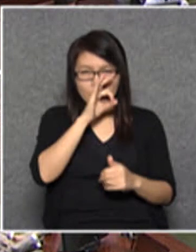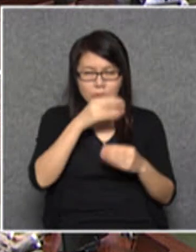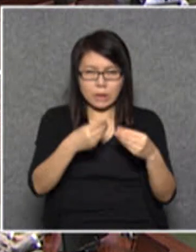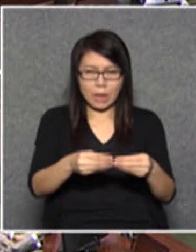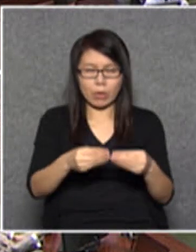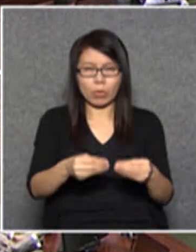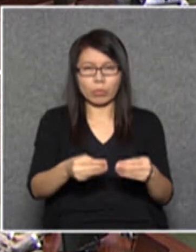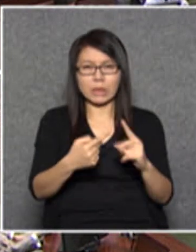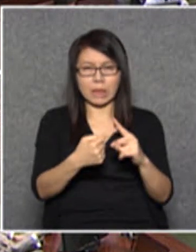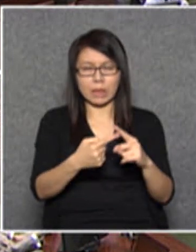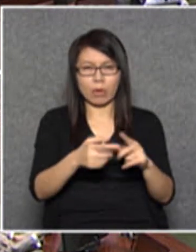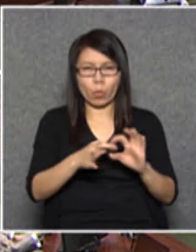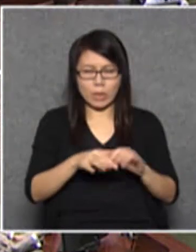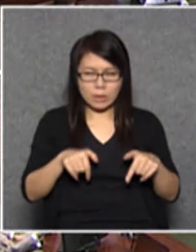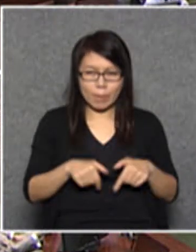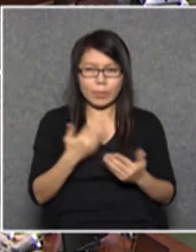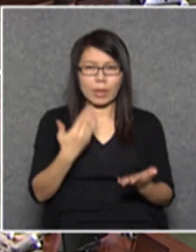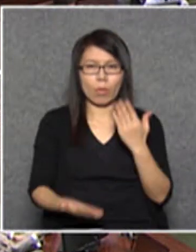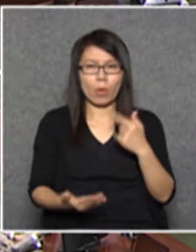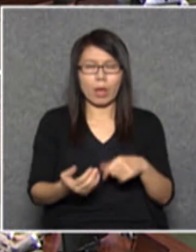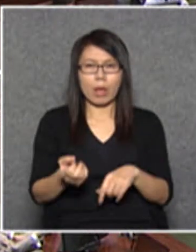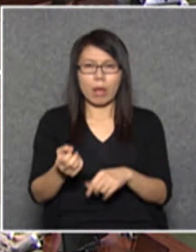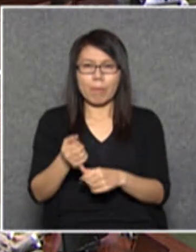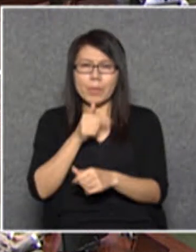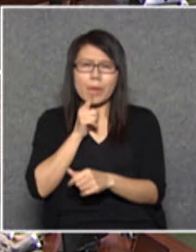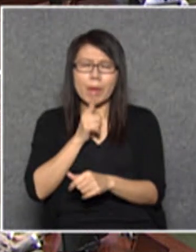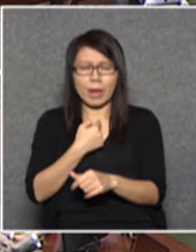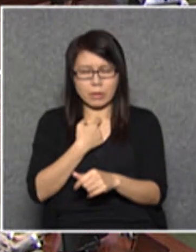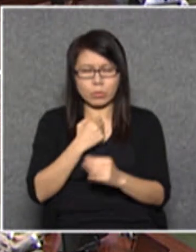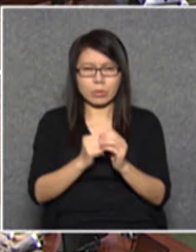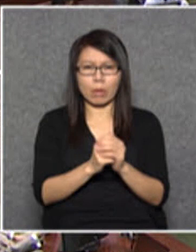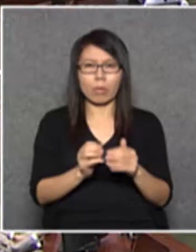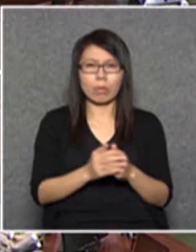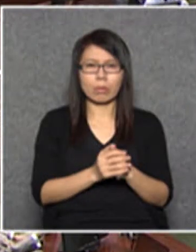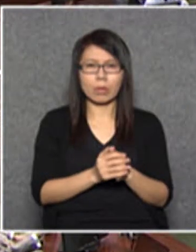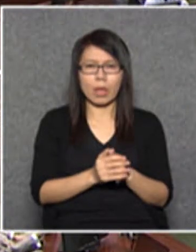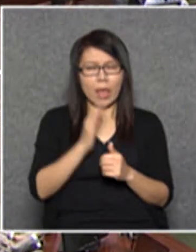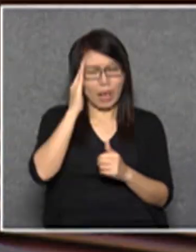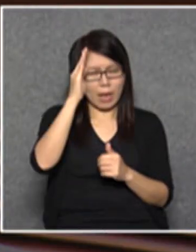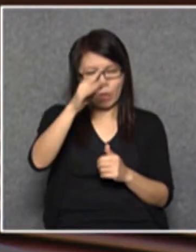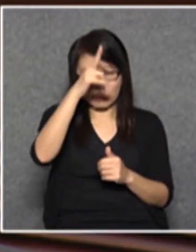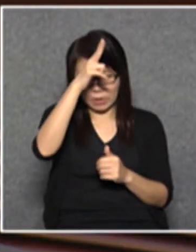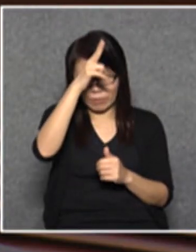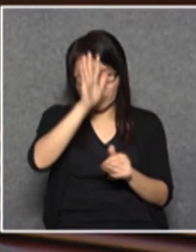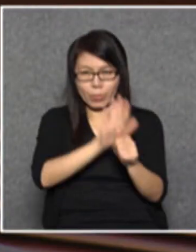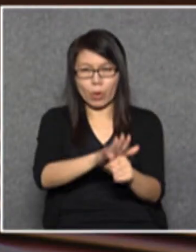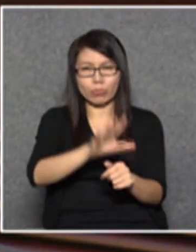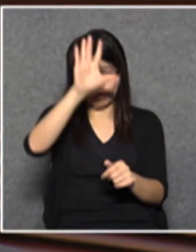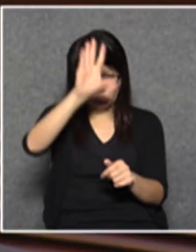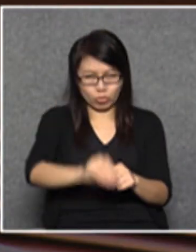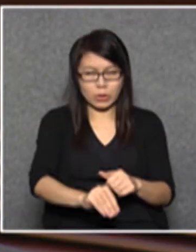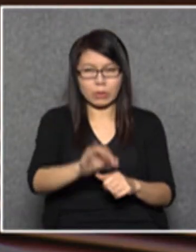人士的關心，還是雙職家長的需要，都要求政府為全日制